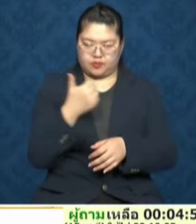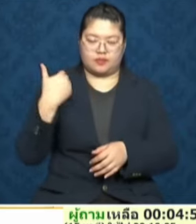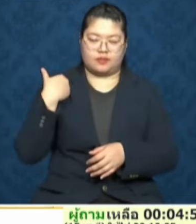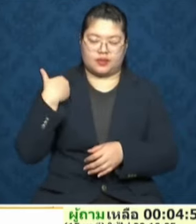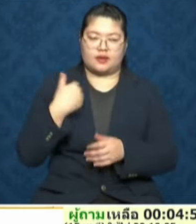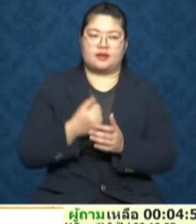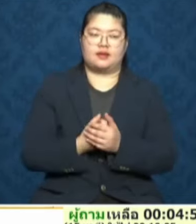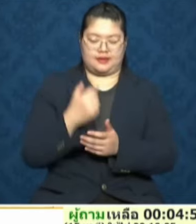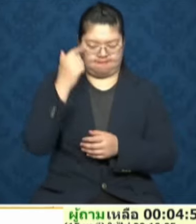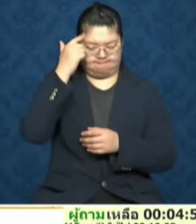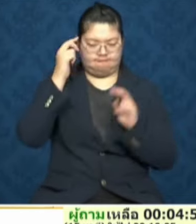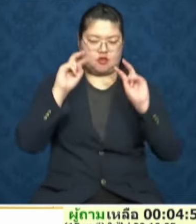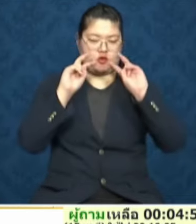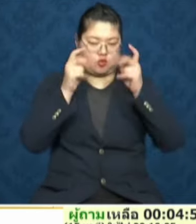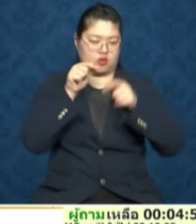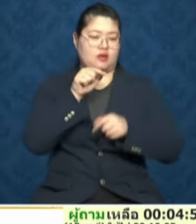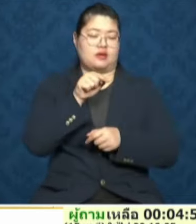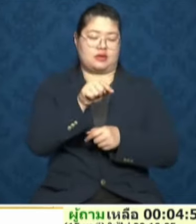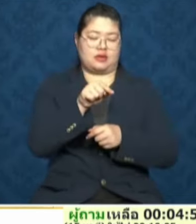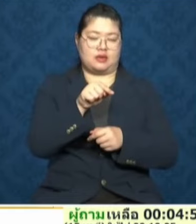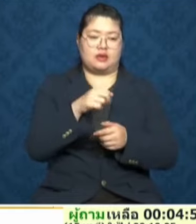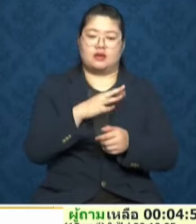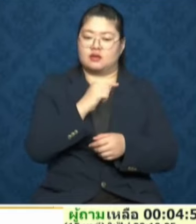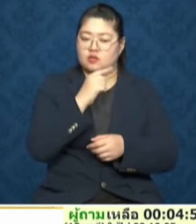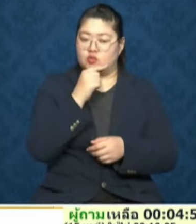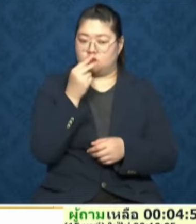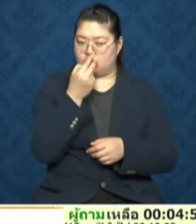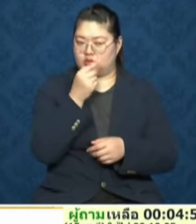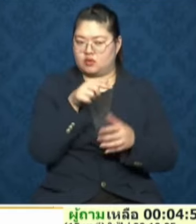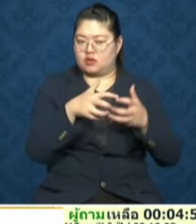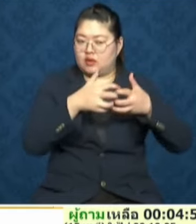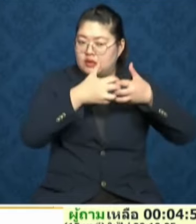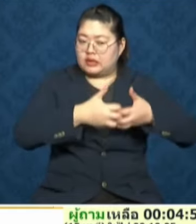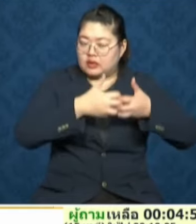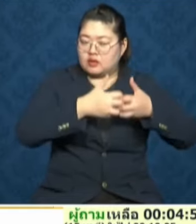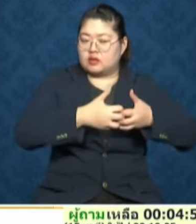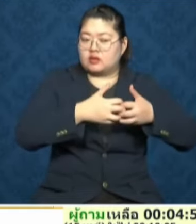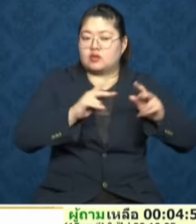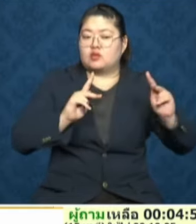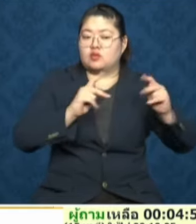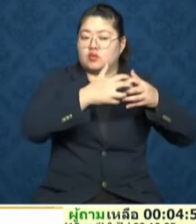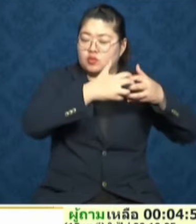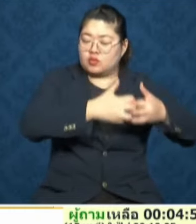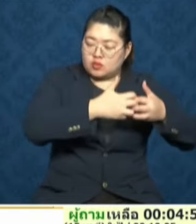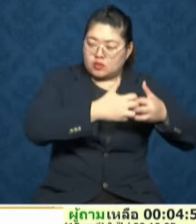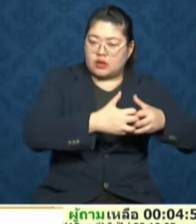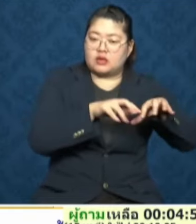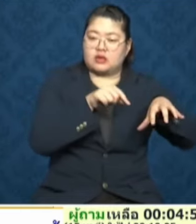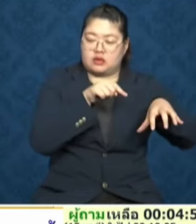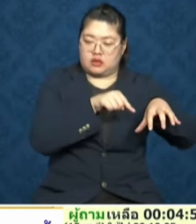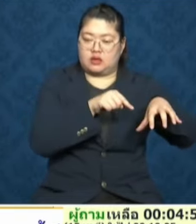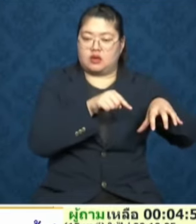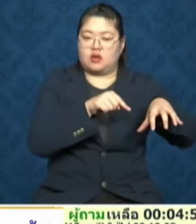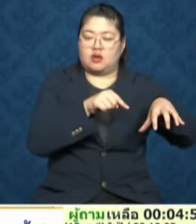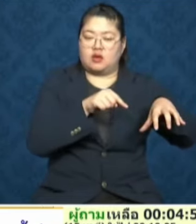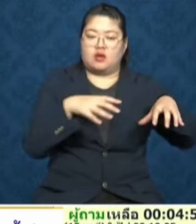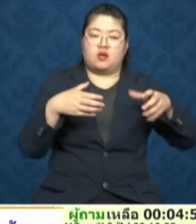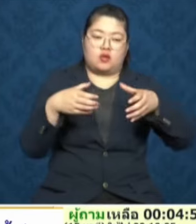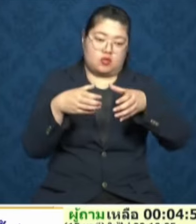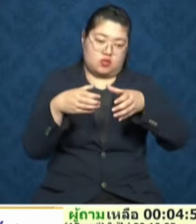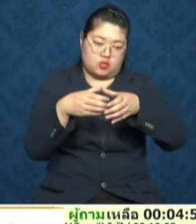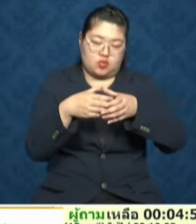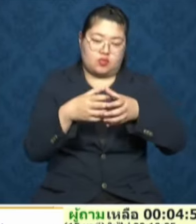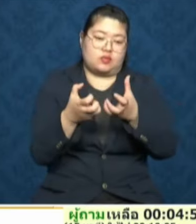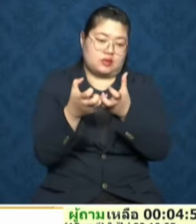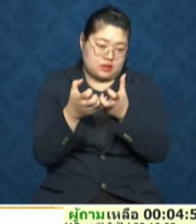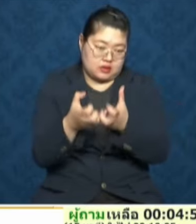คดว่าเรื่องนี้ถ้ามองในมูมของกระส่งอสาหกรรมถ้ามองในมูมของกรมอุสาหกรรมพ้หารและ